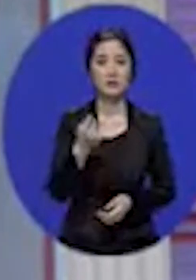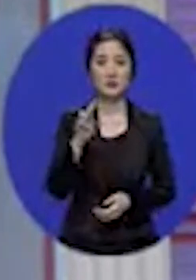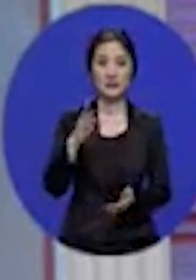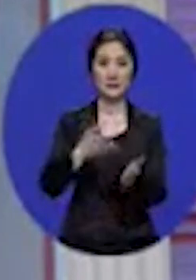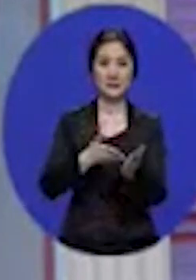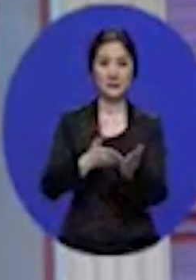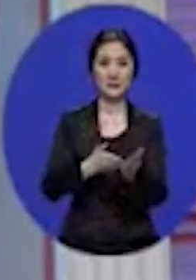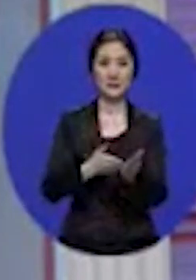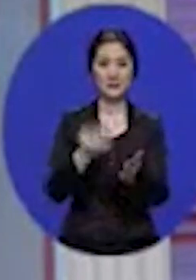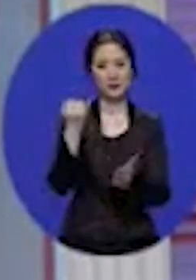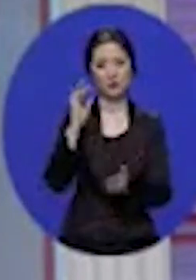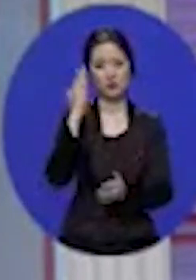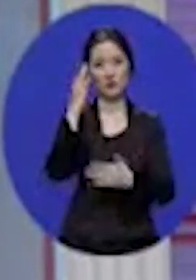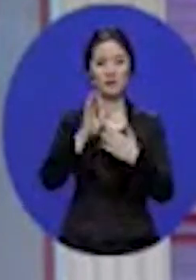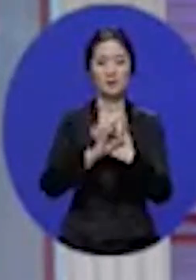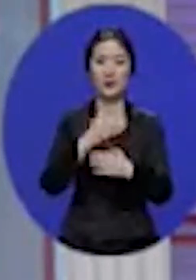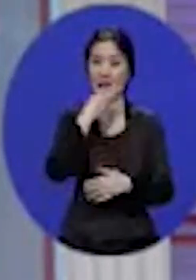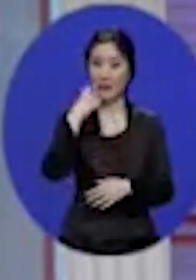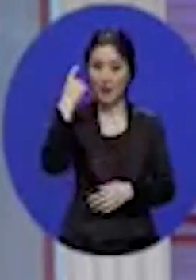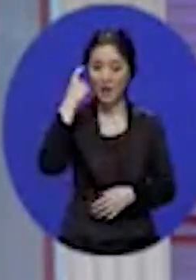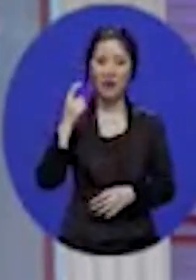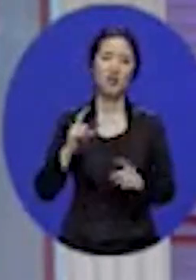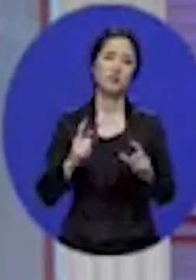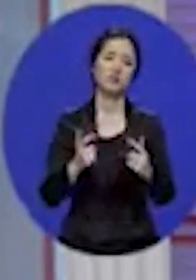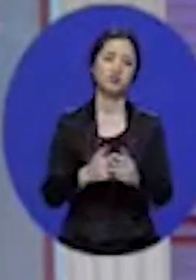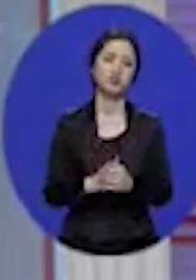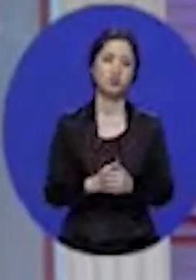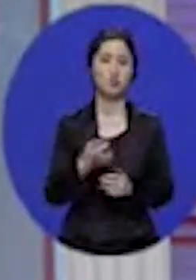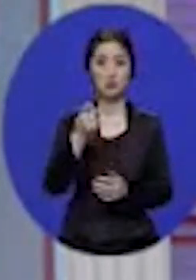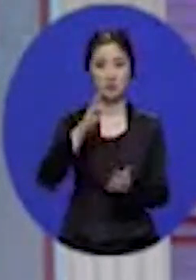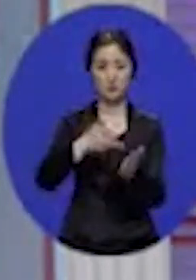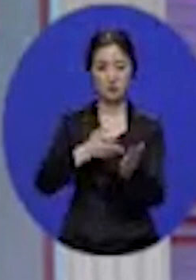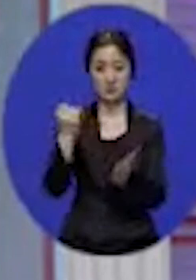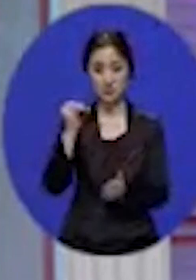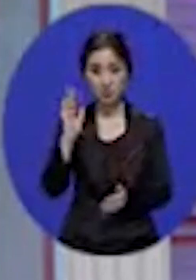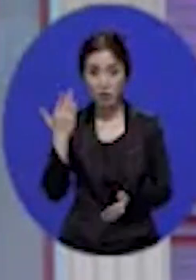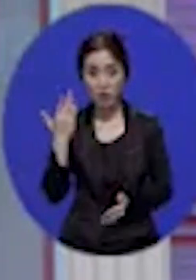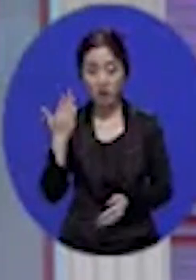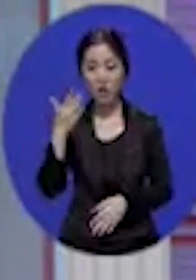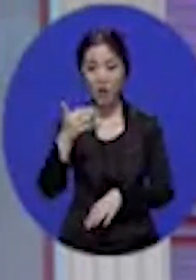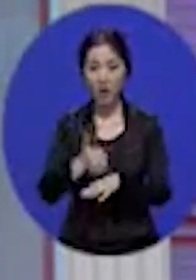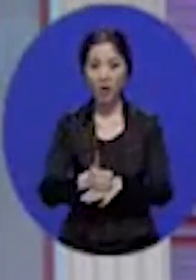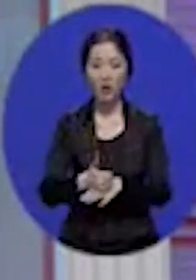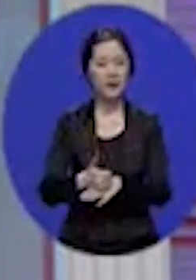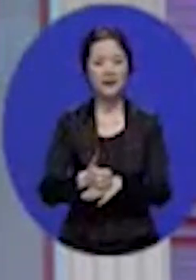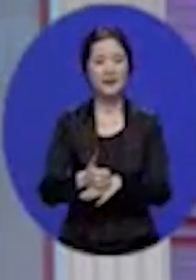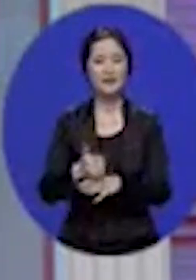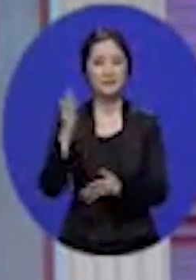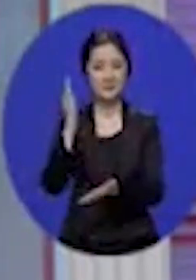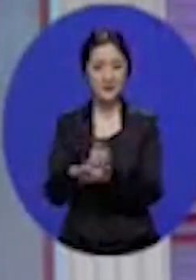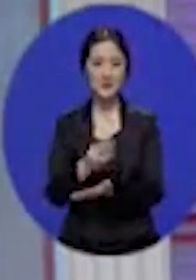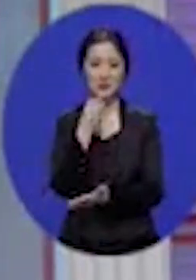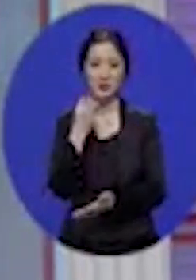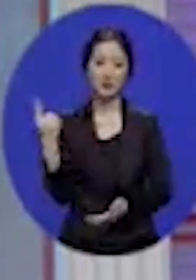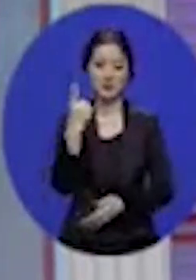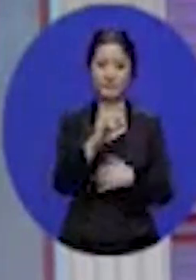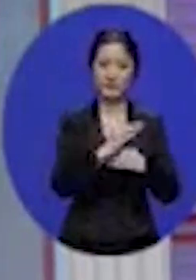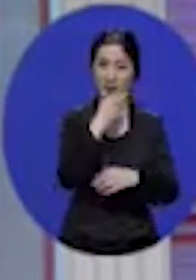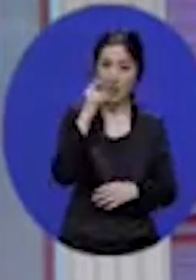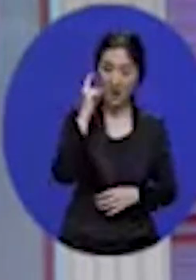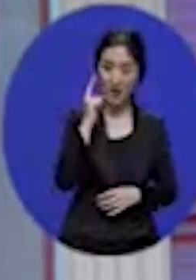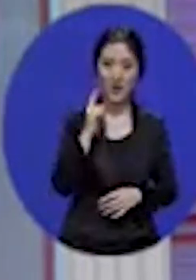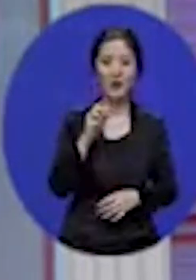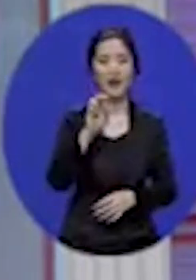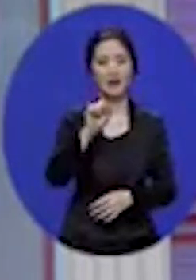되면 행복할 것 같았어요. 춘천 MBC 아나운서가 됐잖아요. 서울로 가야 행복할 것 같았어요. SBS로